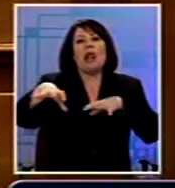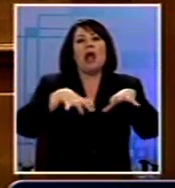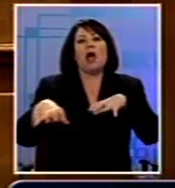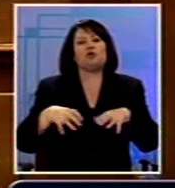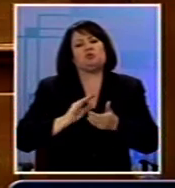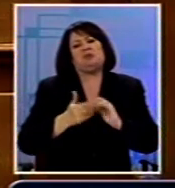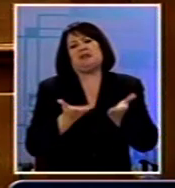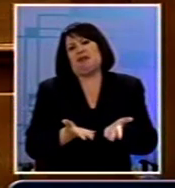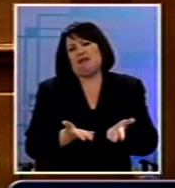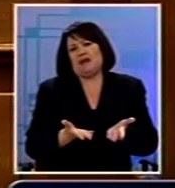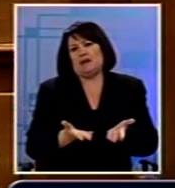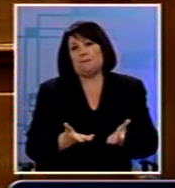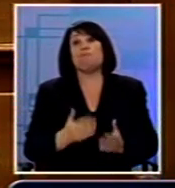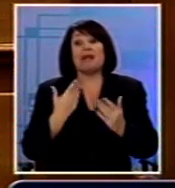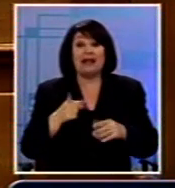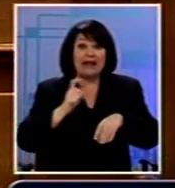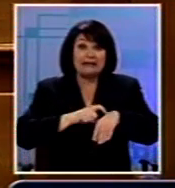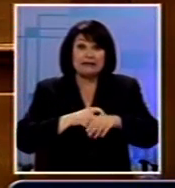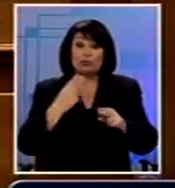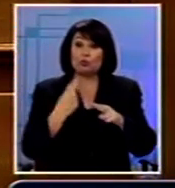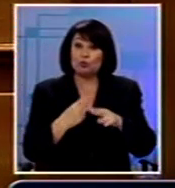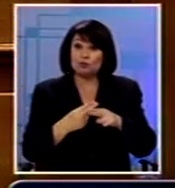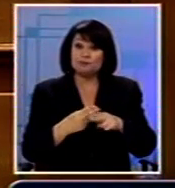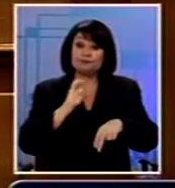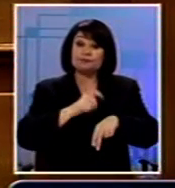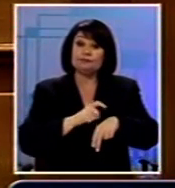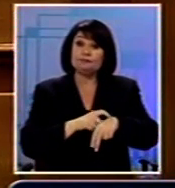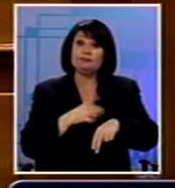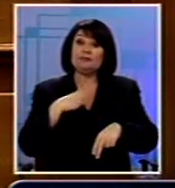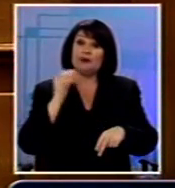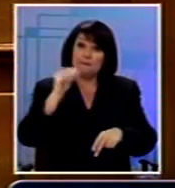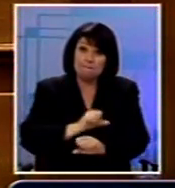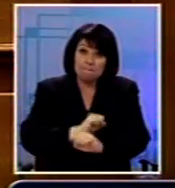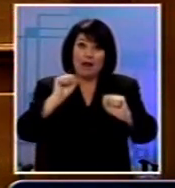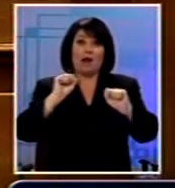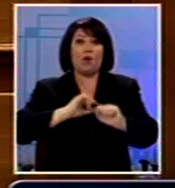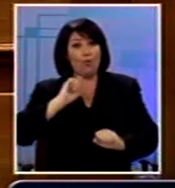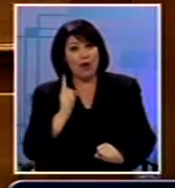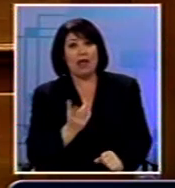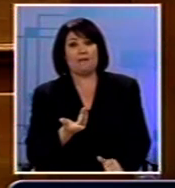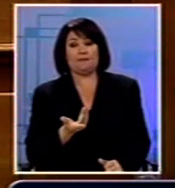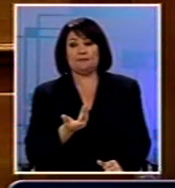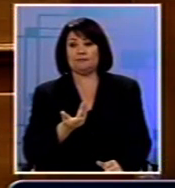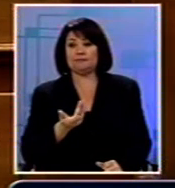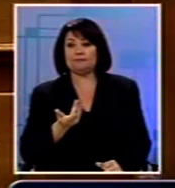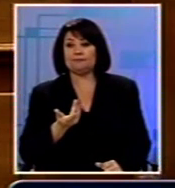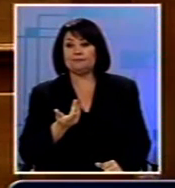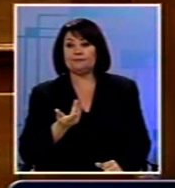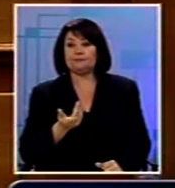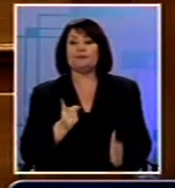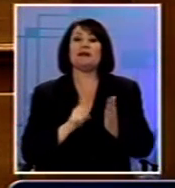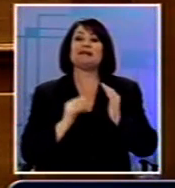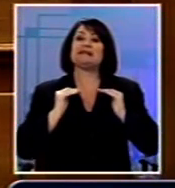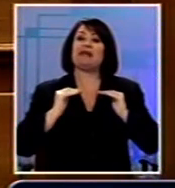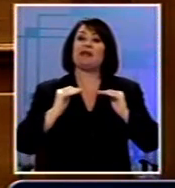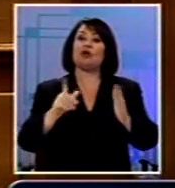αυτό δεν σας νοιάζει. Αλλά αυτή την κρίσιμη στιγμή είναι η ώρα να θέλετε να βάλετε μπουρλότο σε όλα. Η περιφρούρηση της